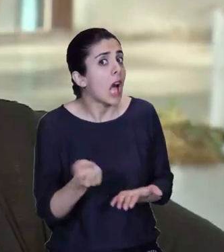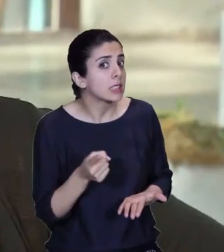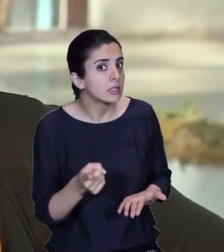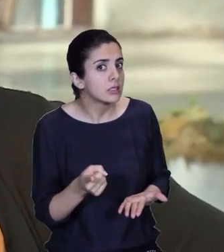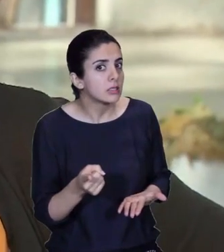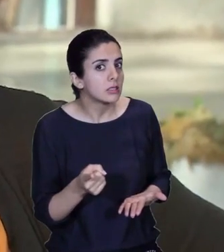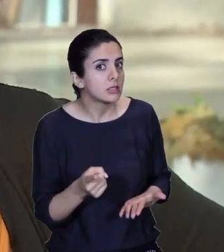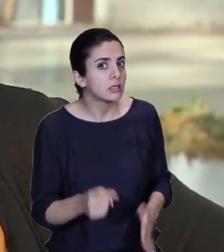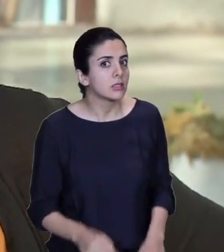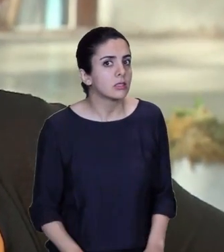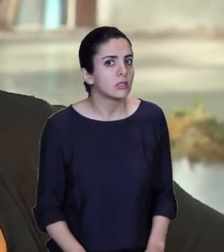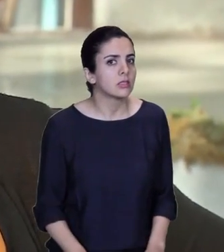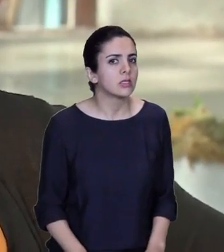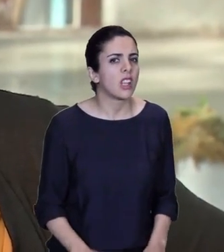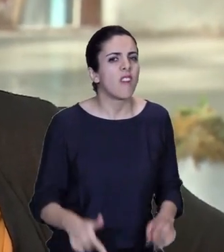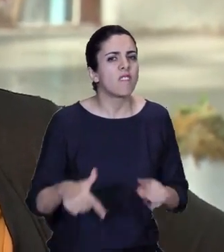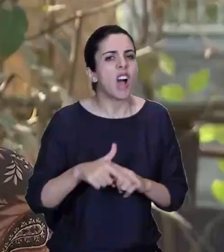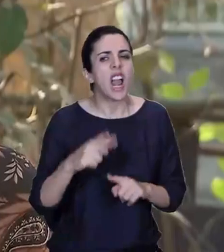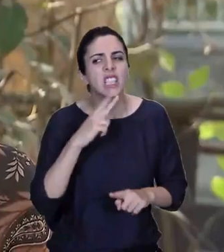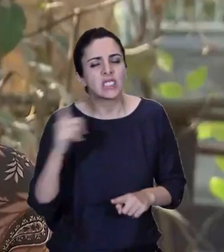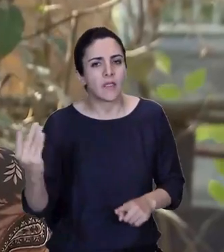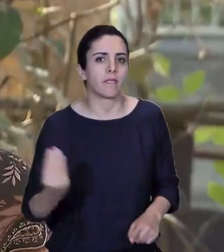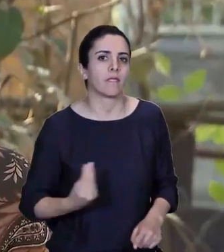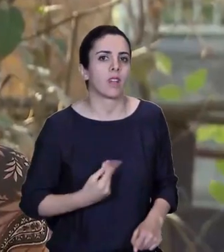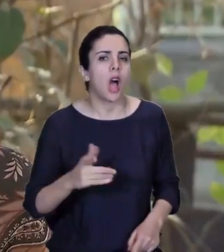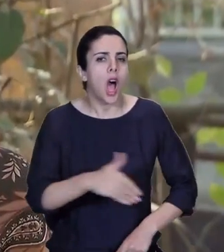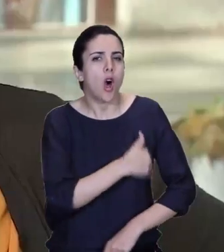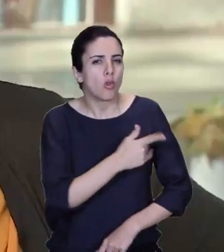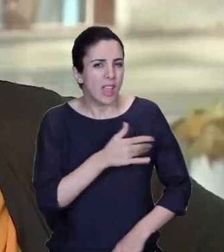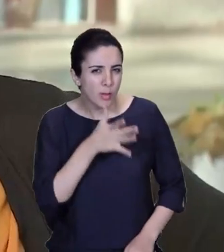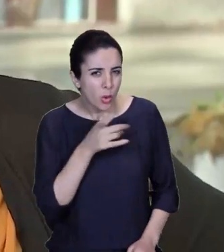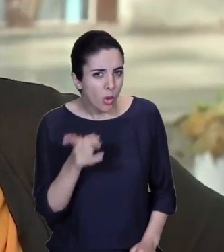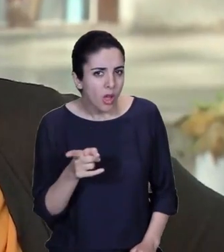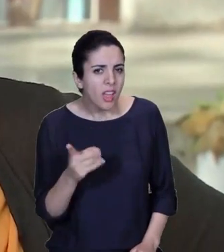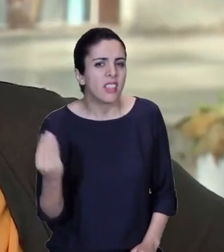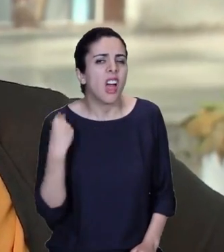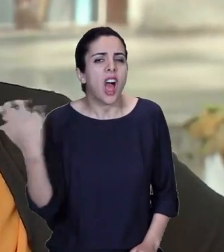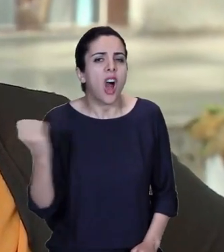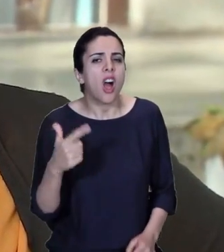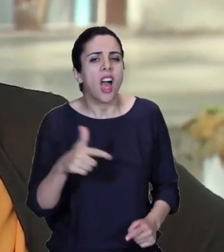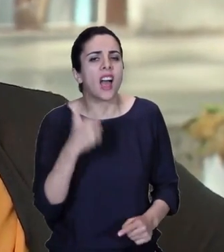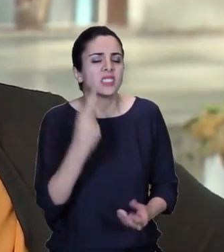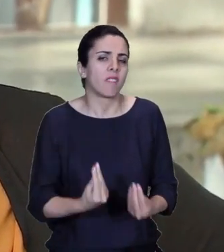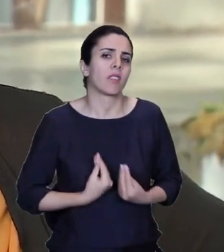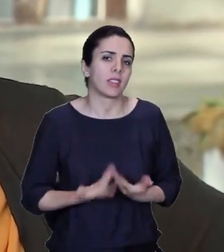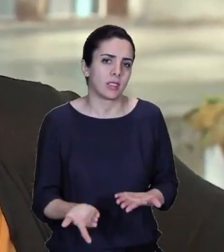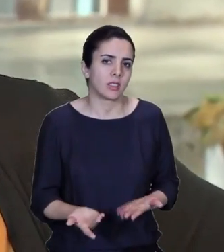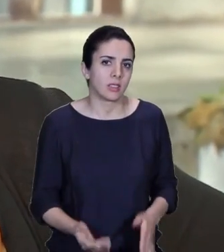aldın? Bizim Fahriye'nin kızıymış. Kız avukat çıktı ya. Yenisini alınca Fahriye de bana